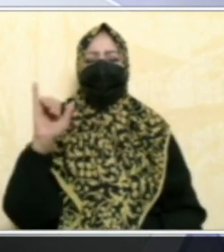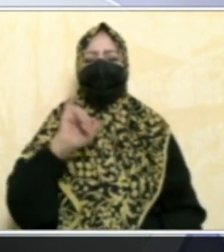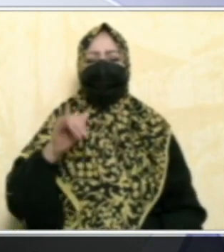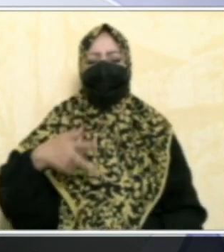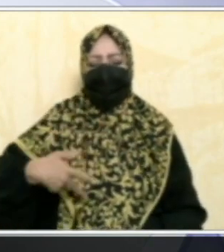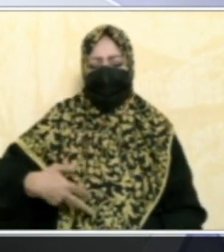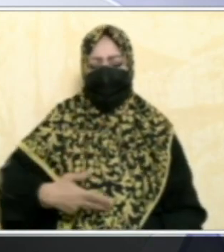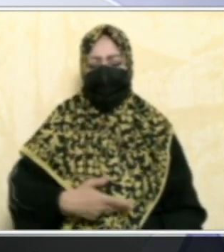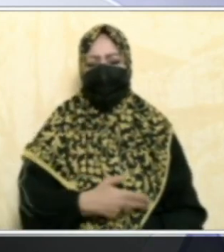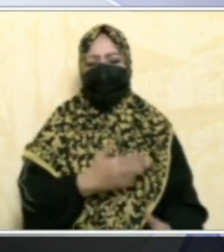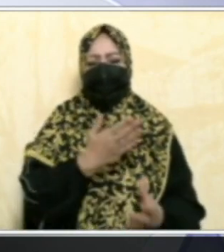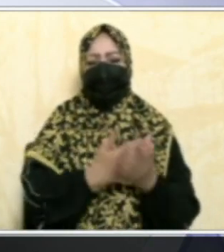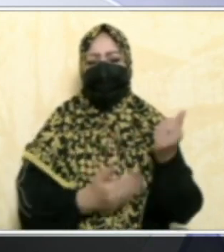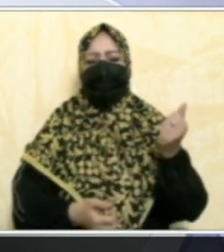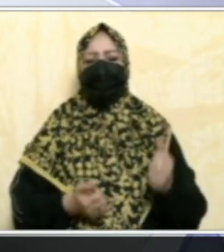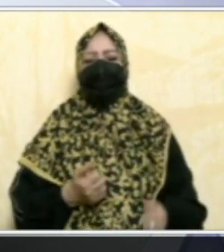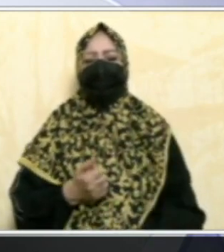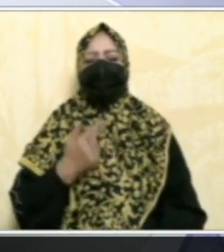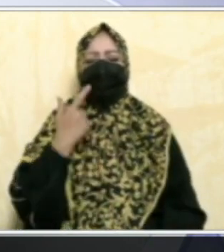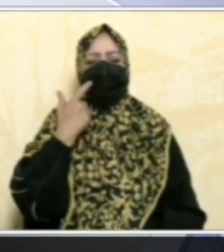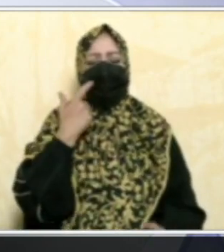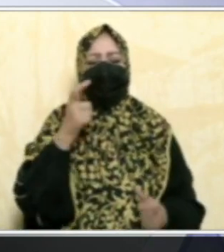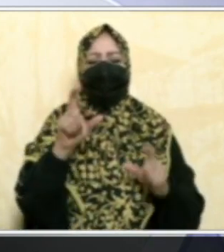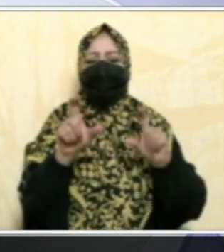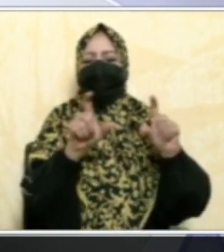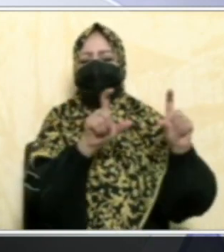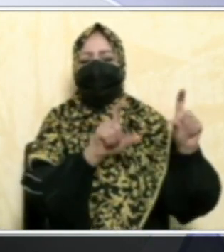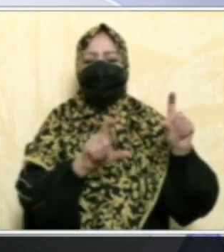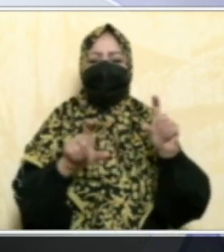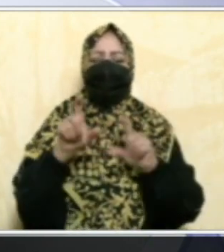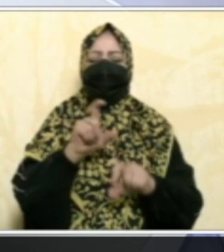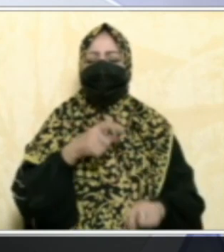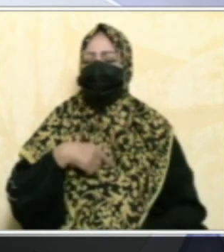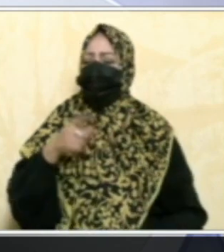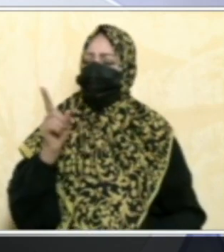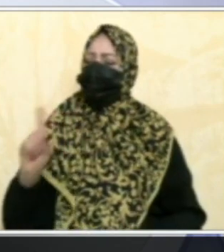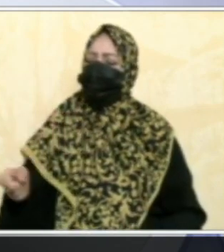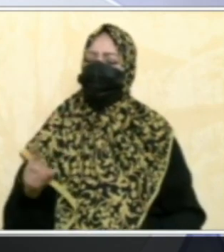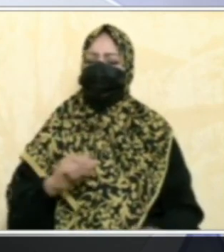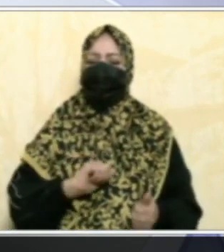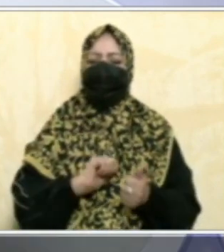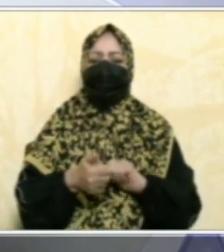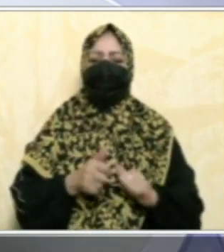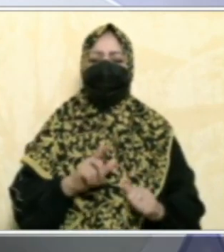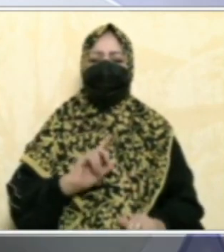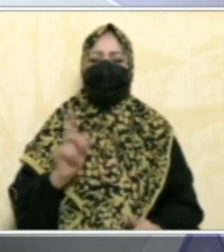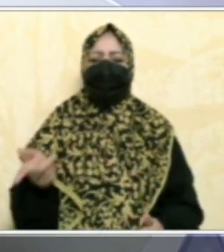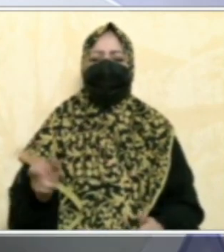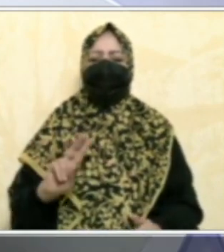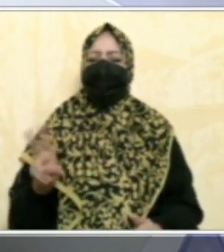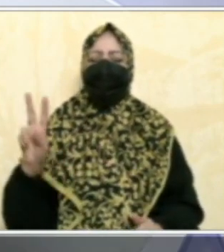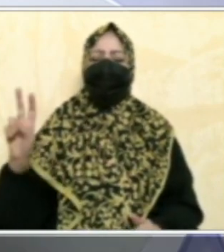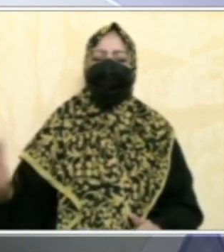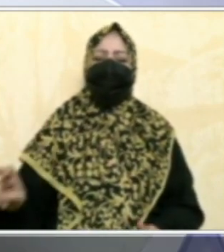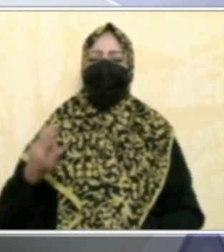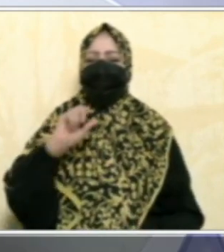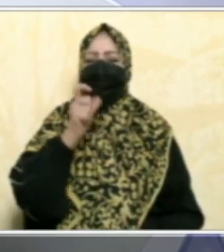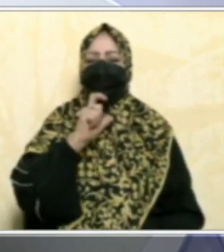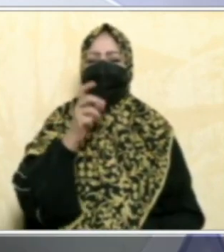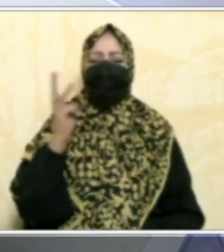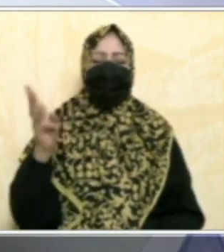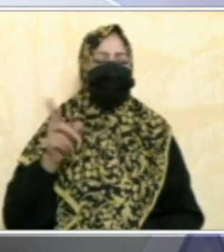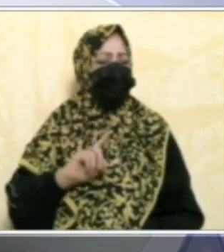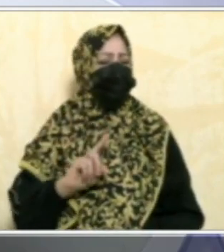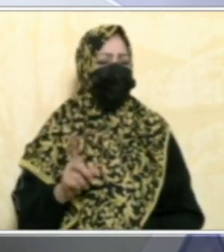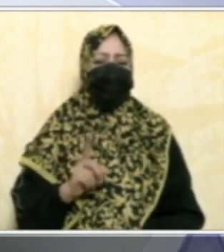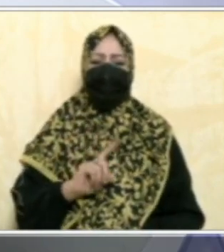من يعينها، وقيل لها إن المعتدة لا تخرج من بيتها. لا يا أختي الكريمة، لك أن تخرجي نهارا